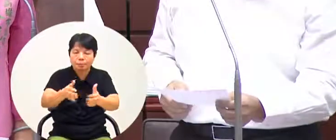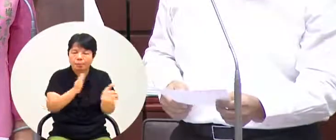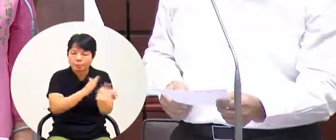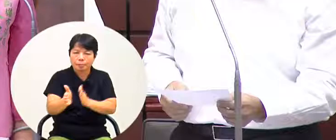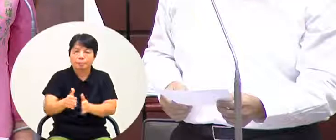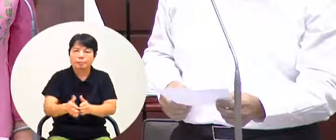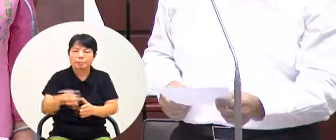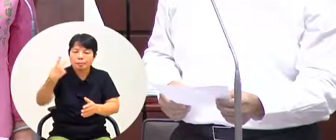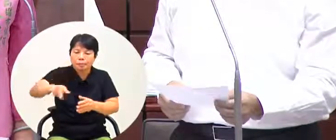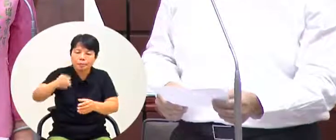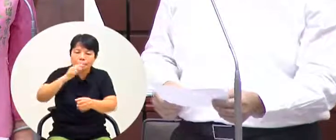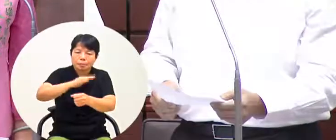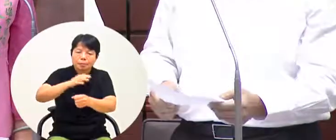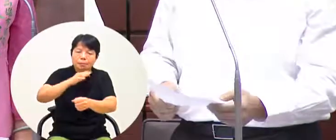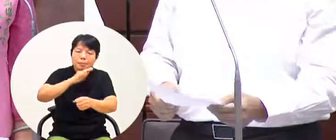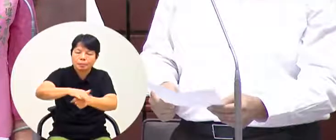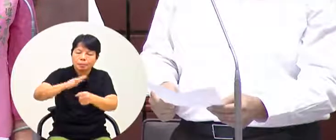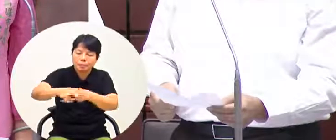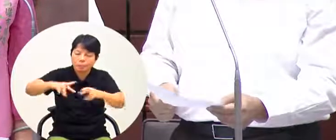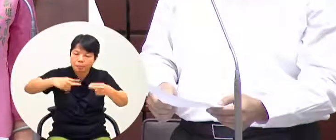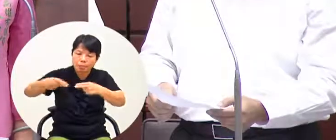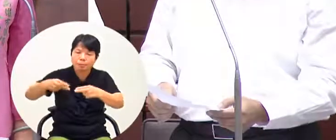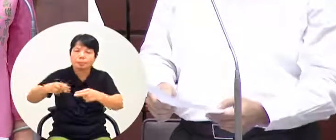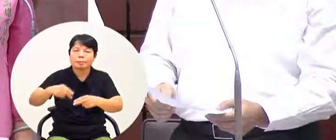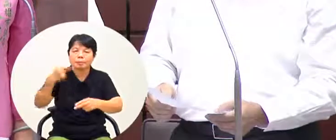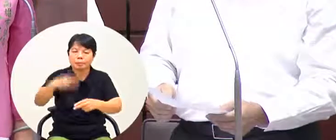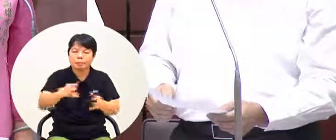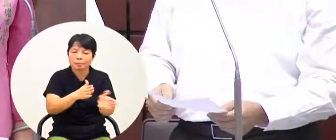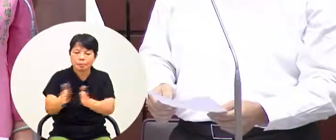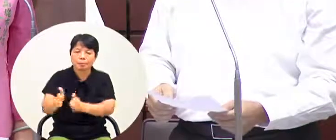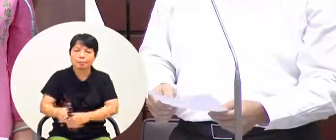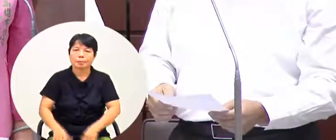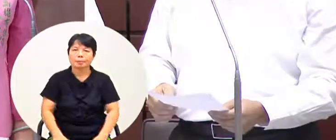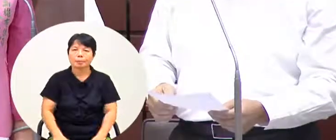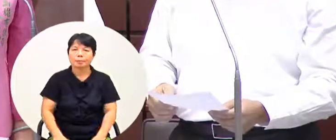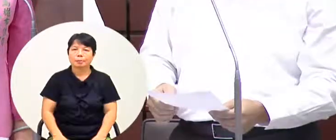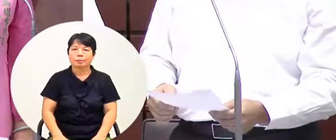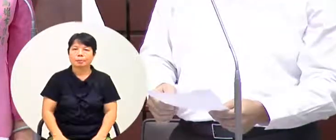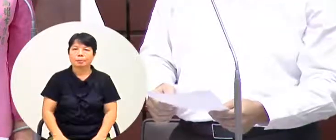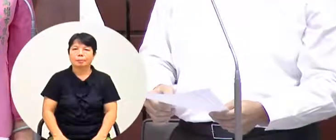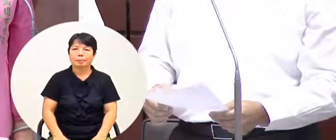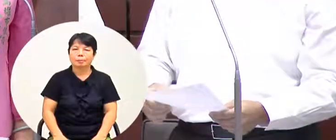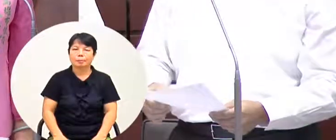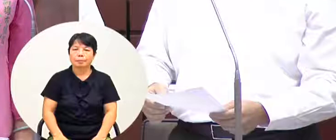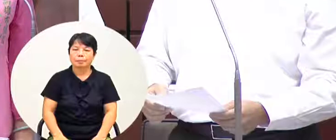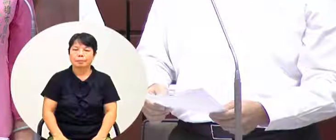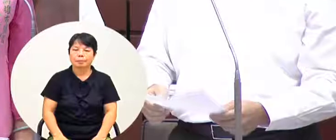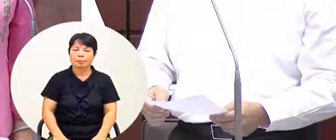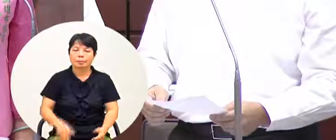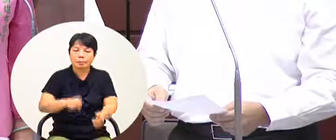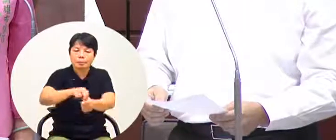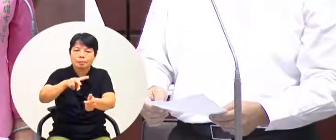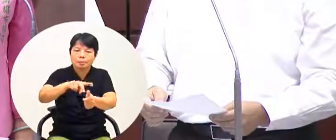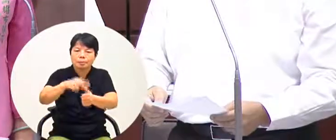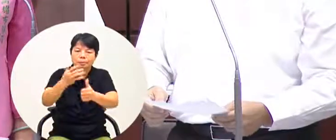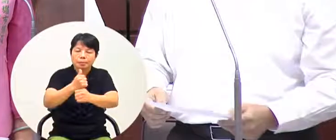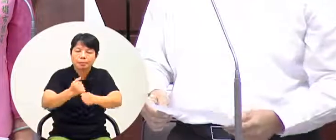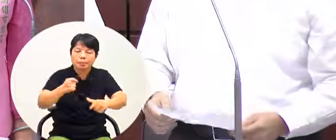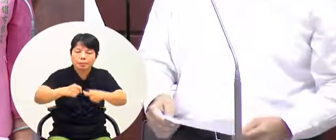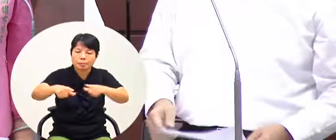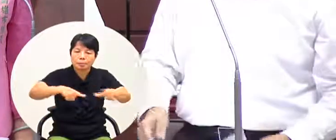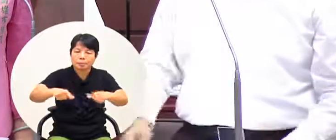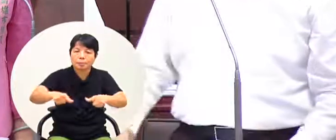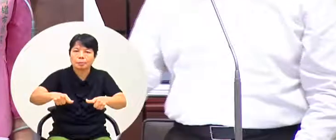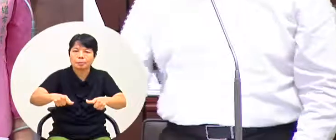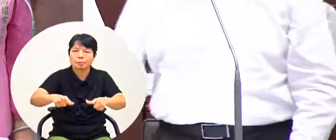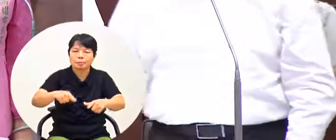再来处理了。另外就是养生公园的部分这个我们预计年底年底